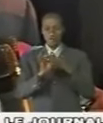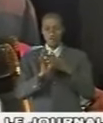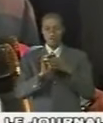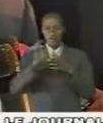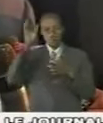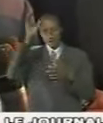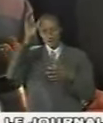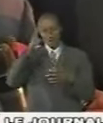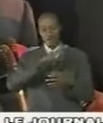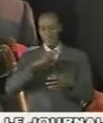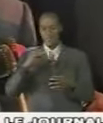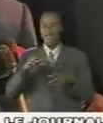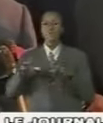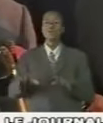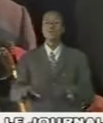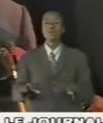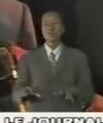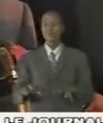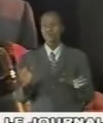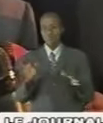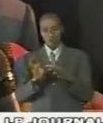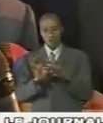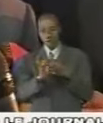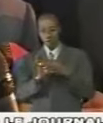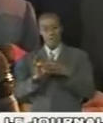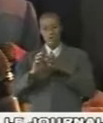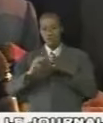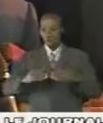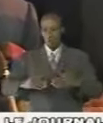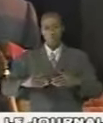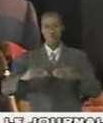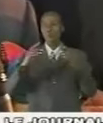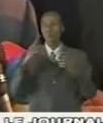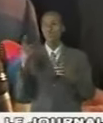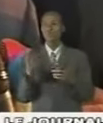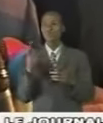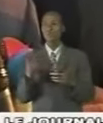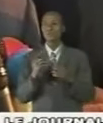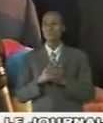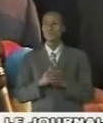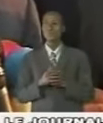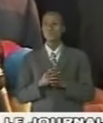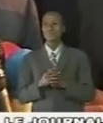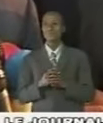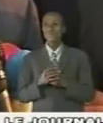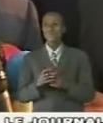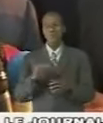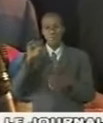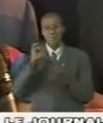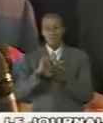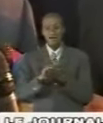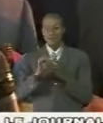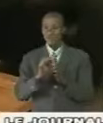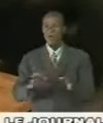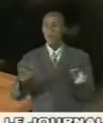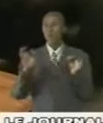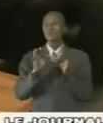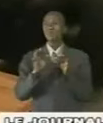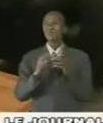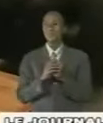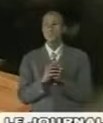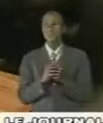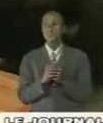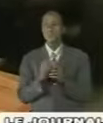eu la réaction de notre Premier ministre qui a demandé d'ailleurs que nous allions très vite sur ce dossier. Et je pense qu'assez rapidement, il peut y avoir une réunion de la commission